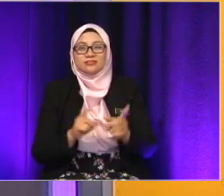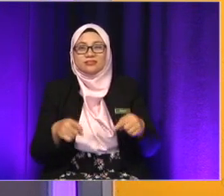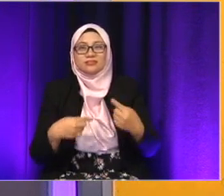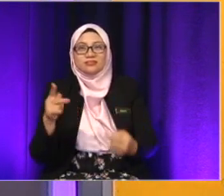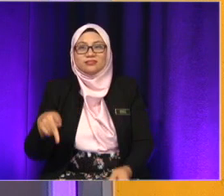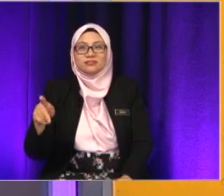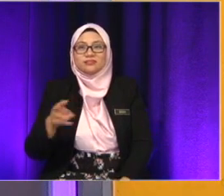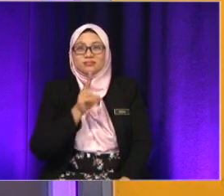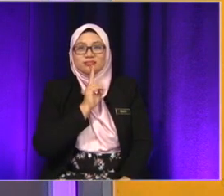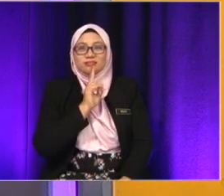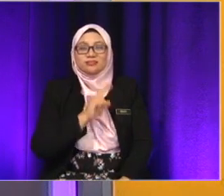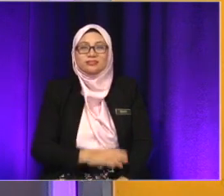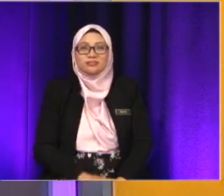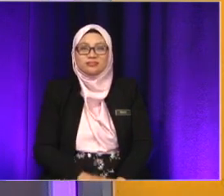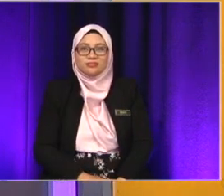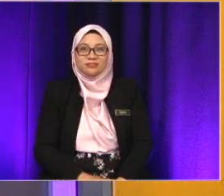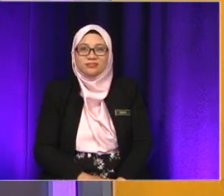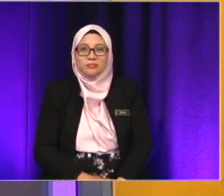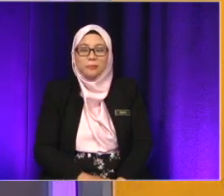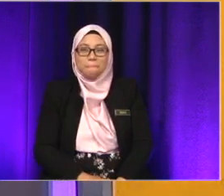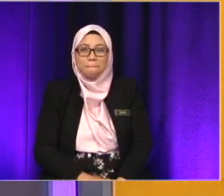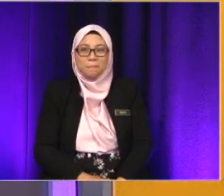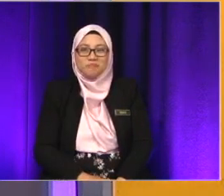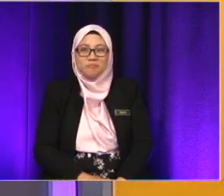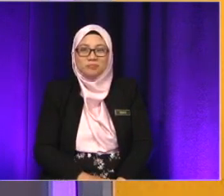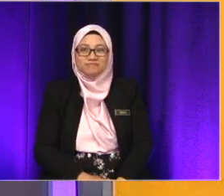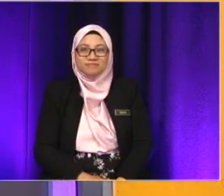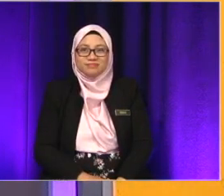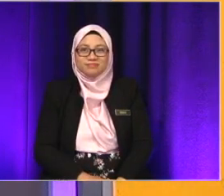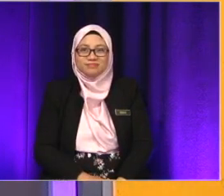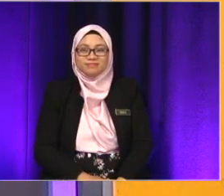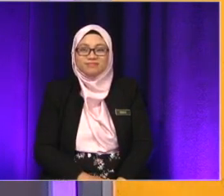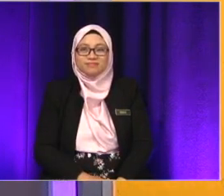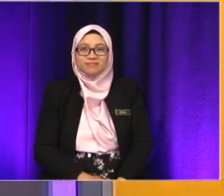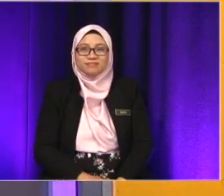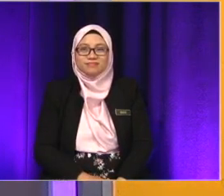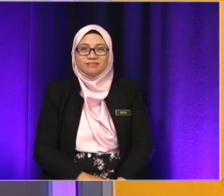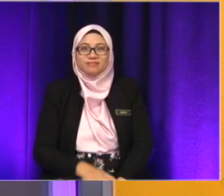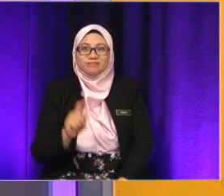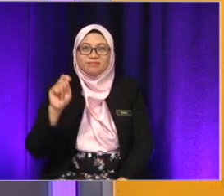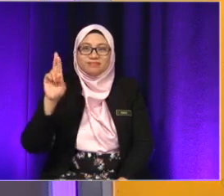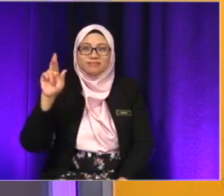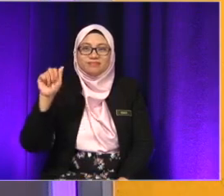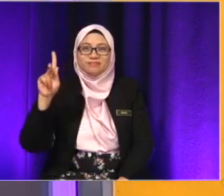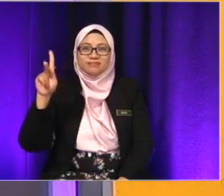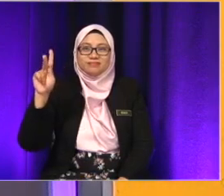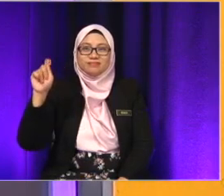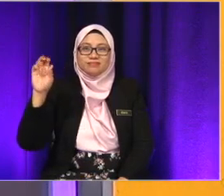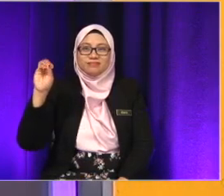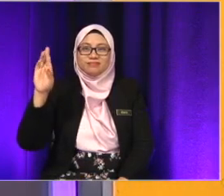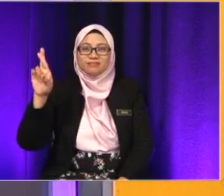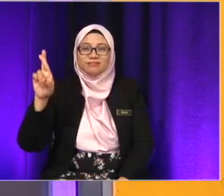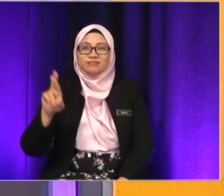Macam tadilah yang pump dua tadi kan. Okey, bergerak tu. Okey. Kemudian yang ni pula traktor. Semua orang tahu traktor kan. Okay. Traktor,